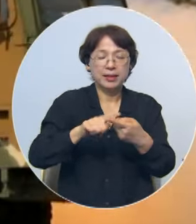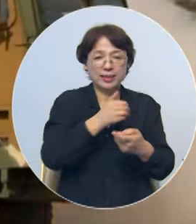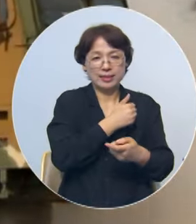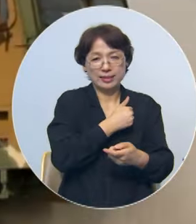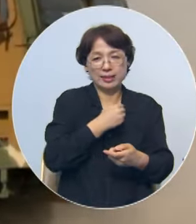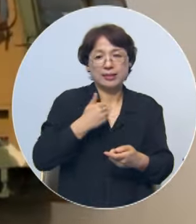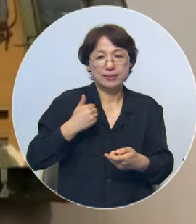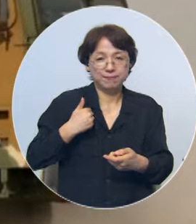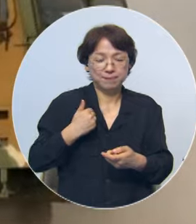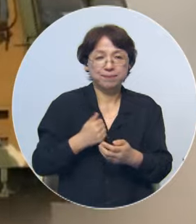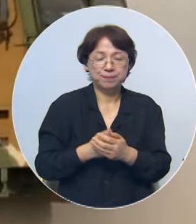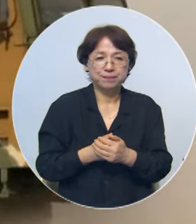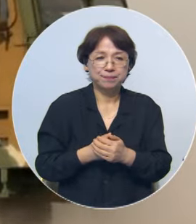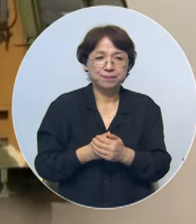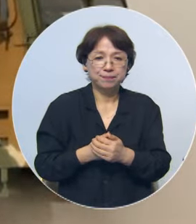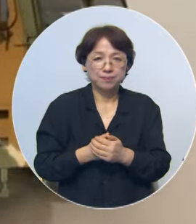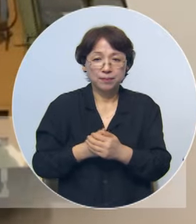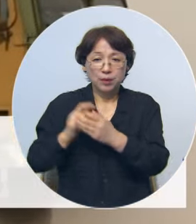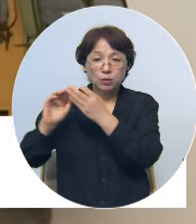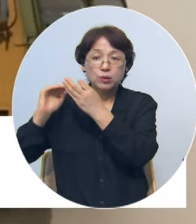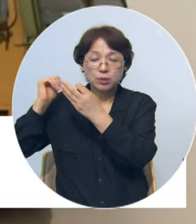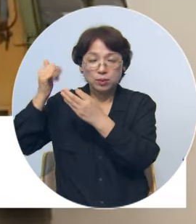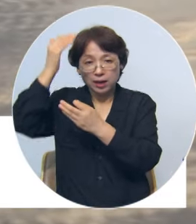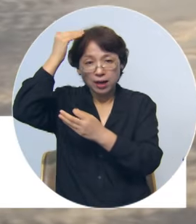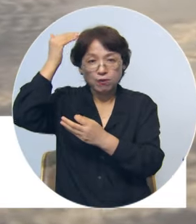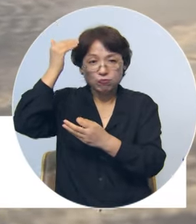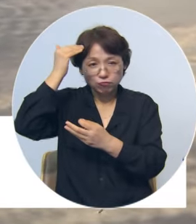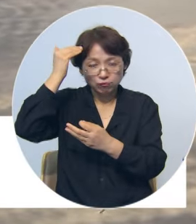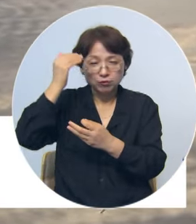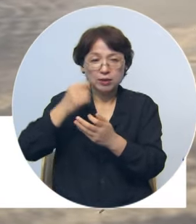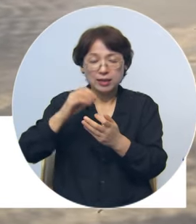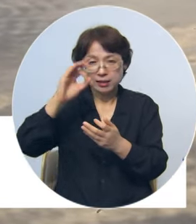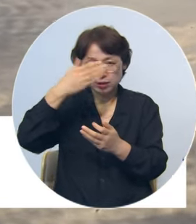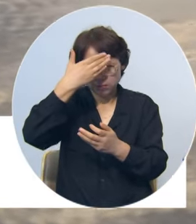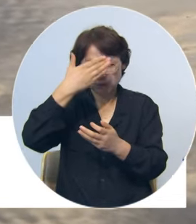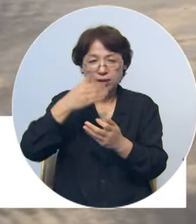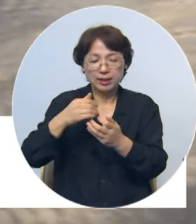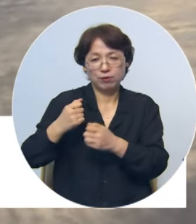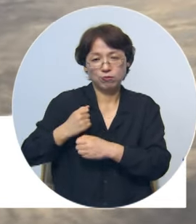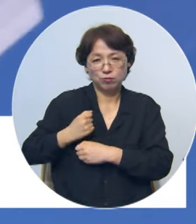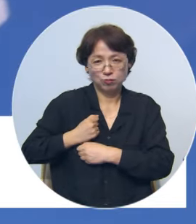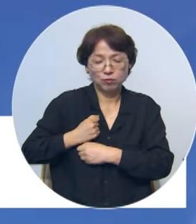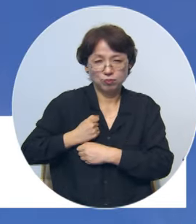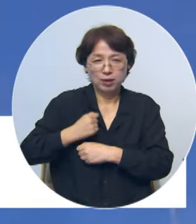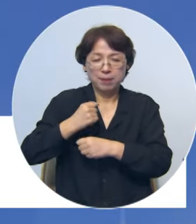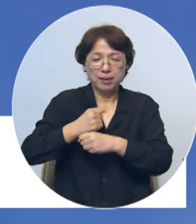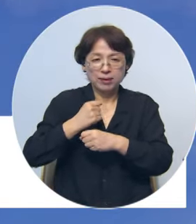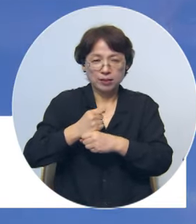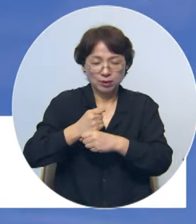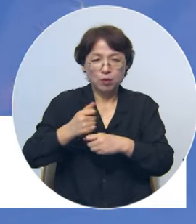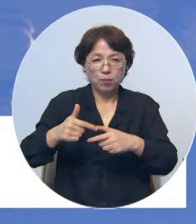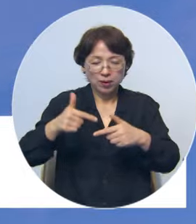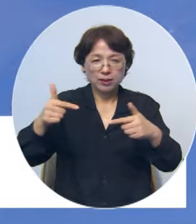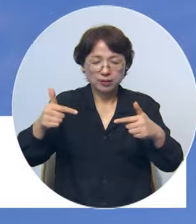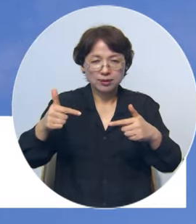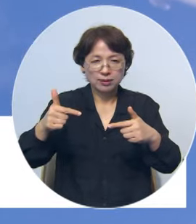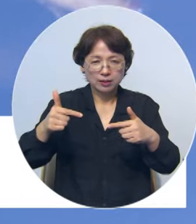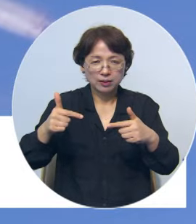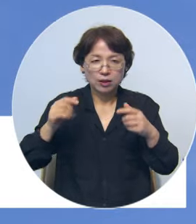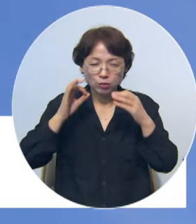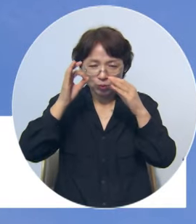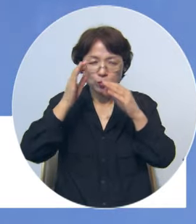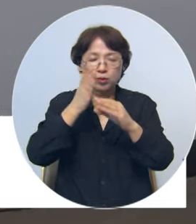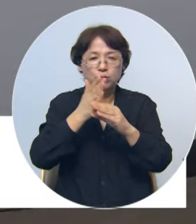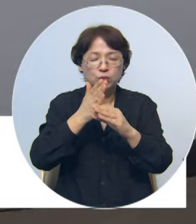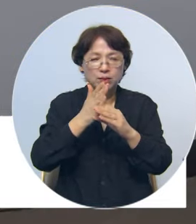보였습니다. 윤 대통령은 우리나라가 고성능 첨단 부품 개발에 투자를 확대하고 원천 기술 확보에 주력하고 있다고